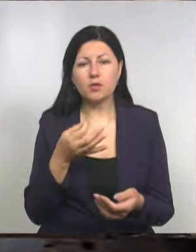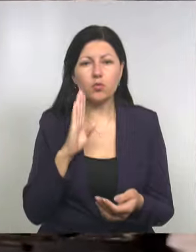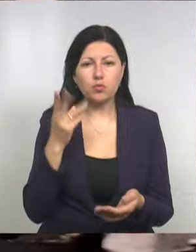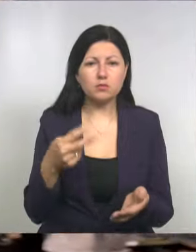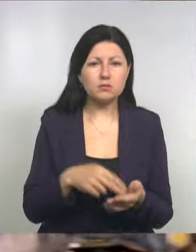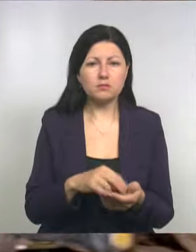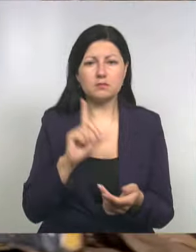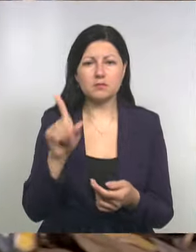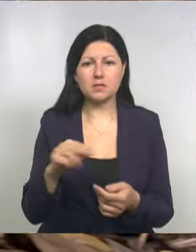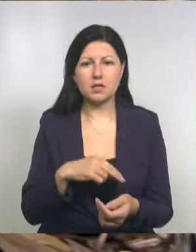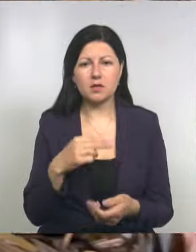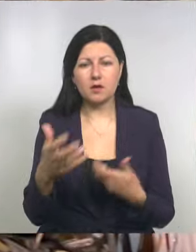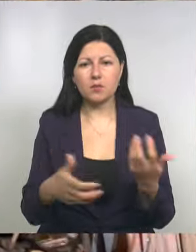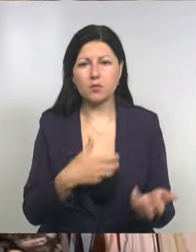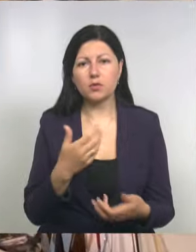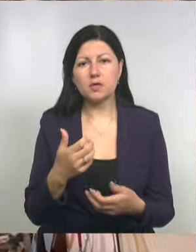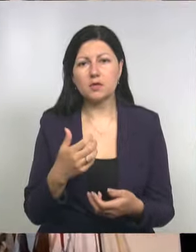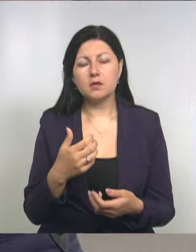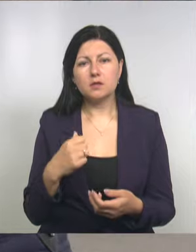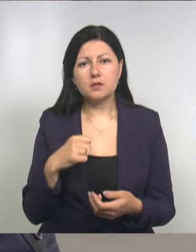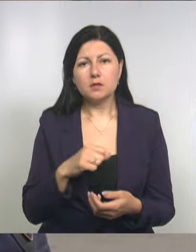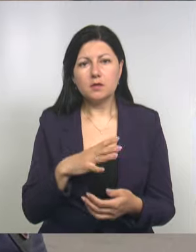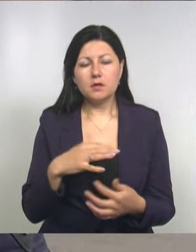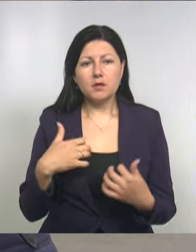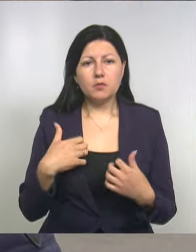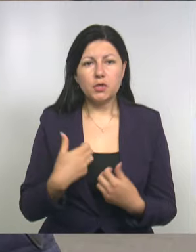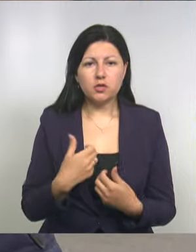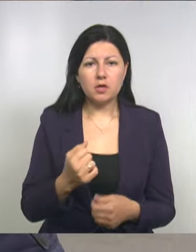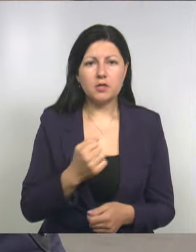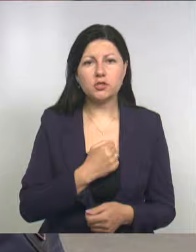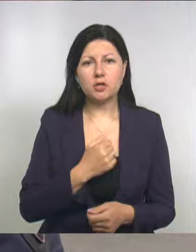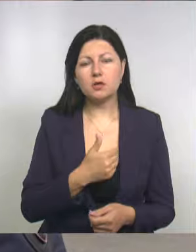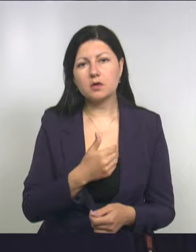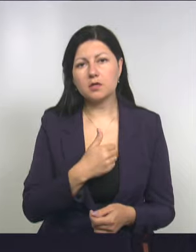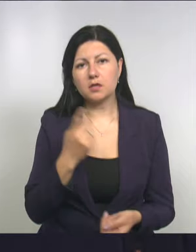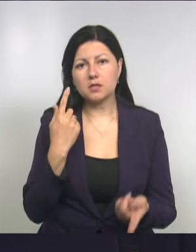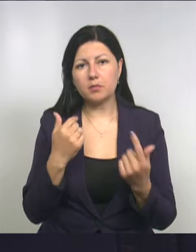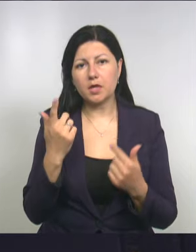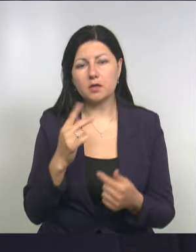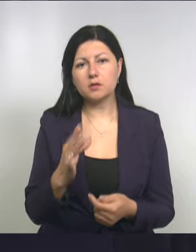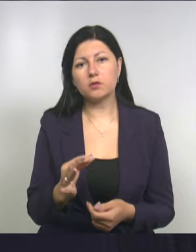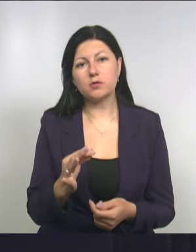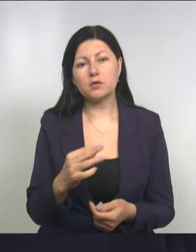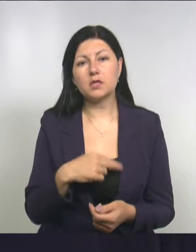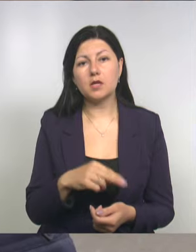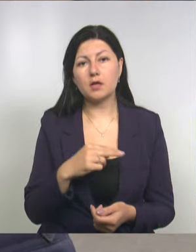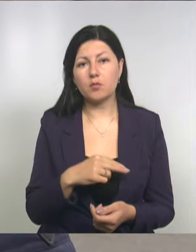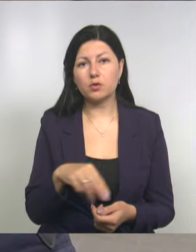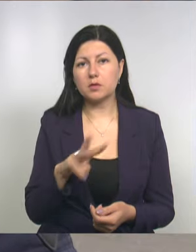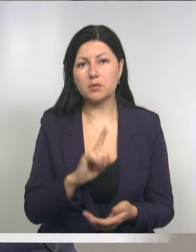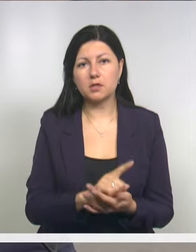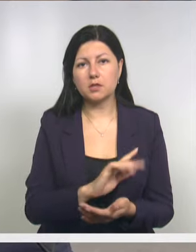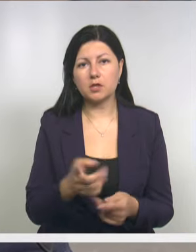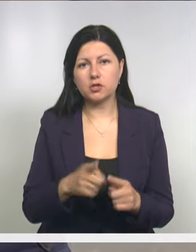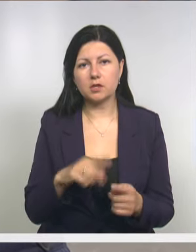продолжил работу. И самому как-то было и печально, и жалко, да, и хотелось плакать. Но на работе мы не должны